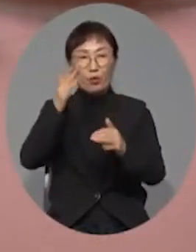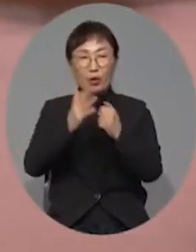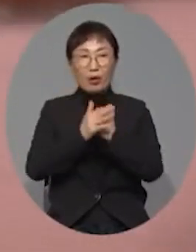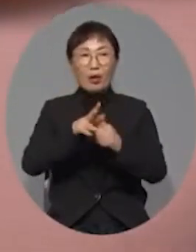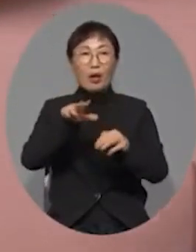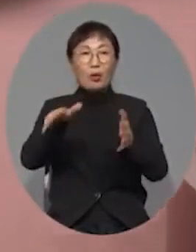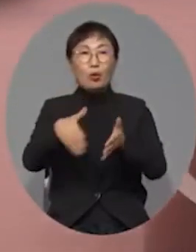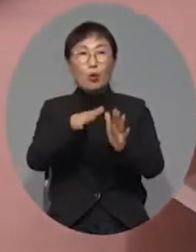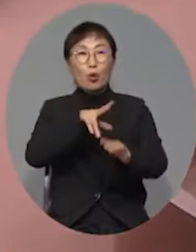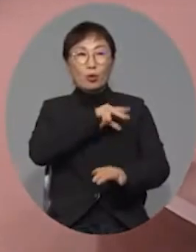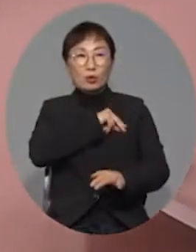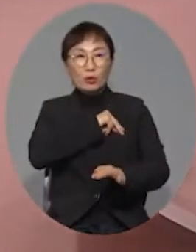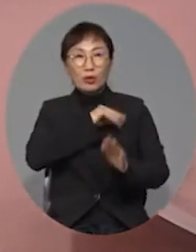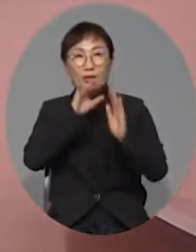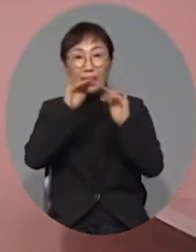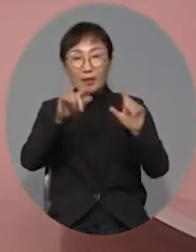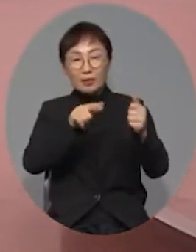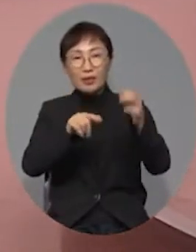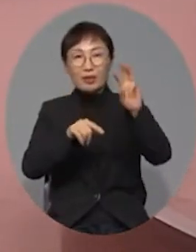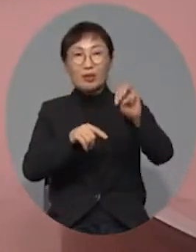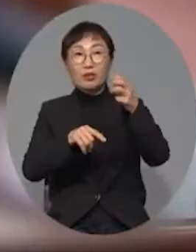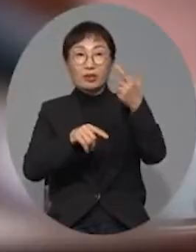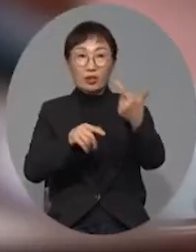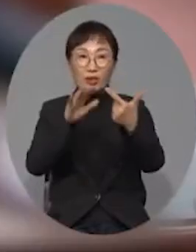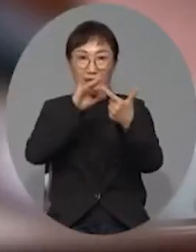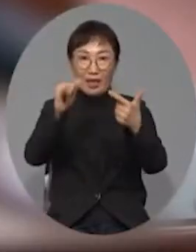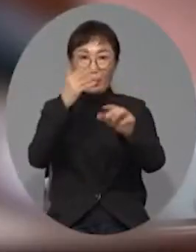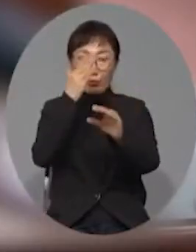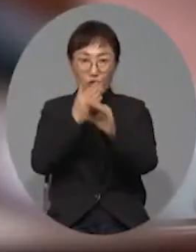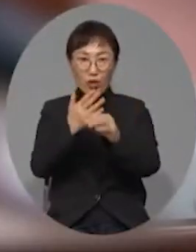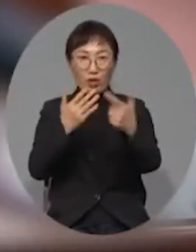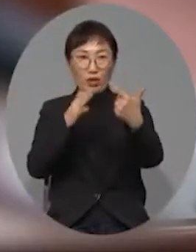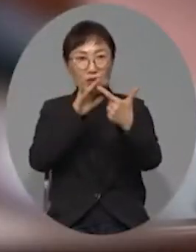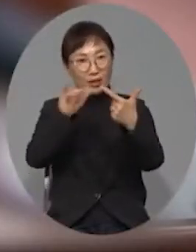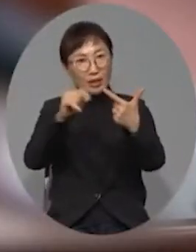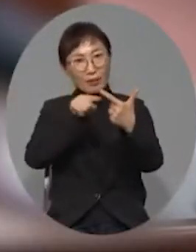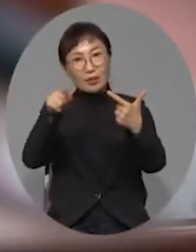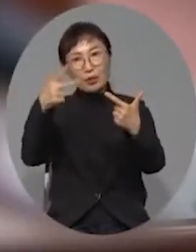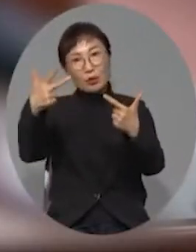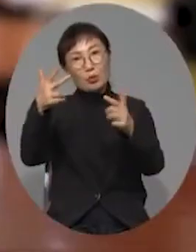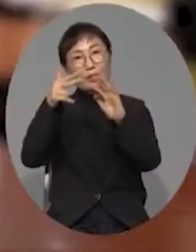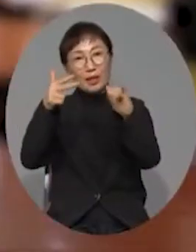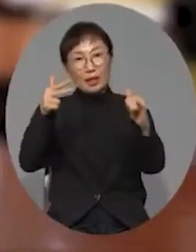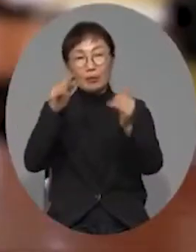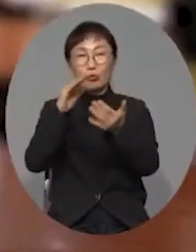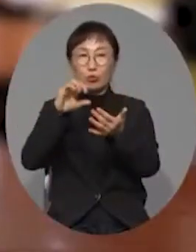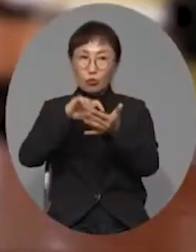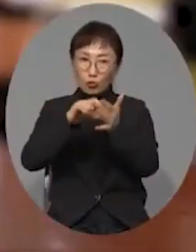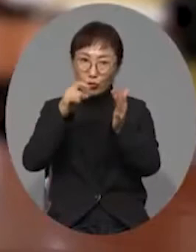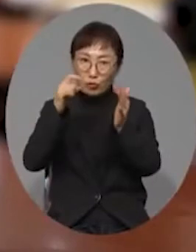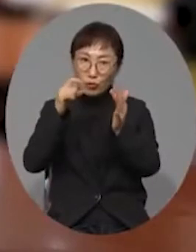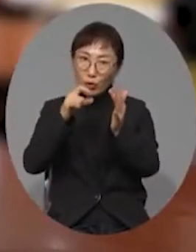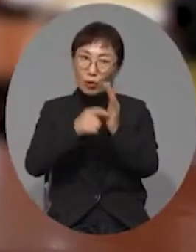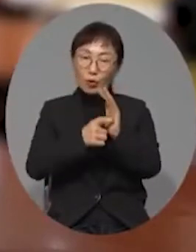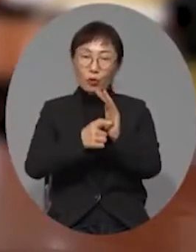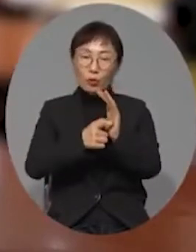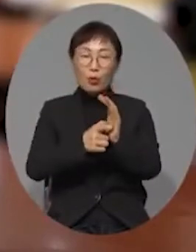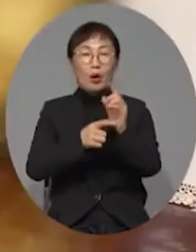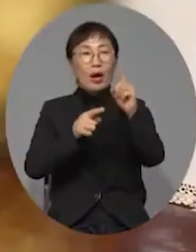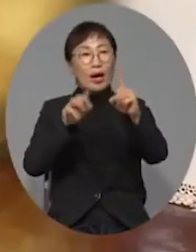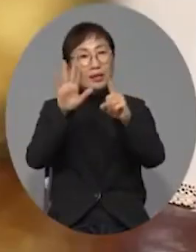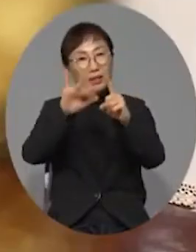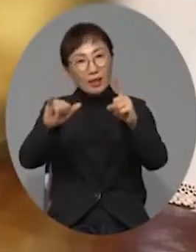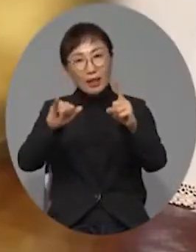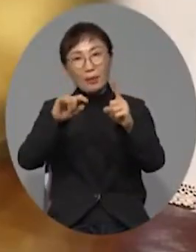전체 민주당 소속 의원 36명 가운데 6명에서 7명이 시군의회별로도 적게는